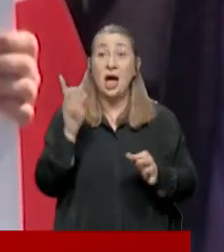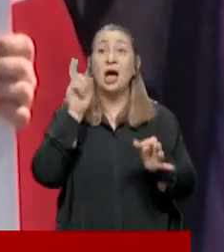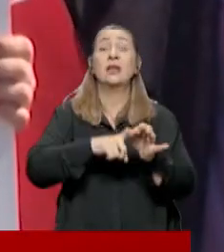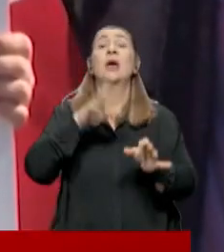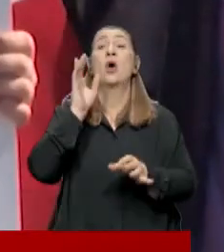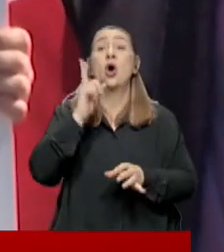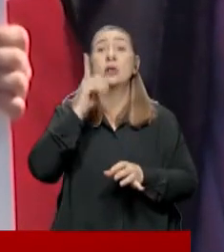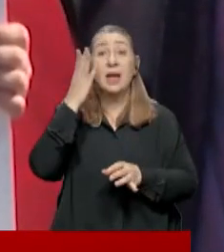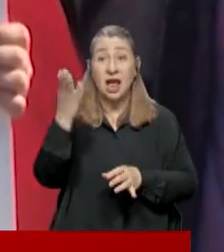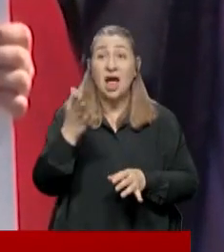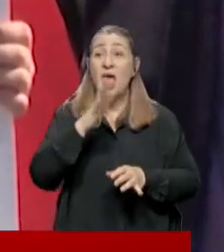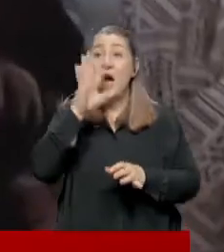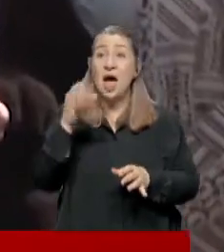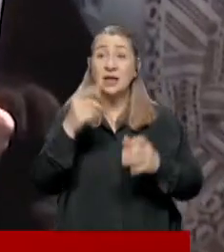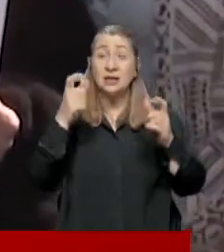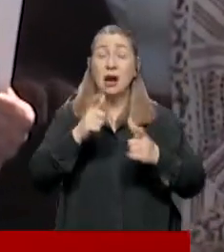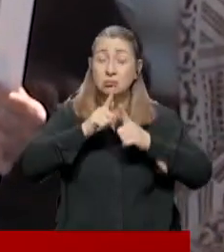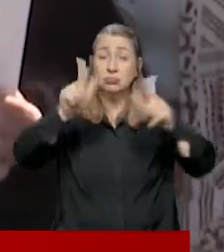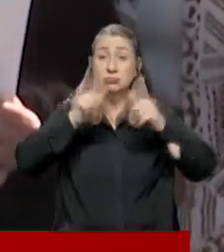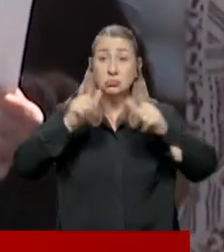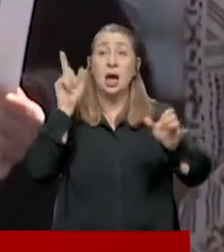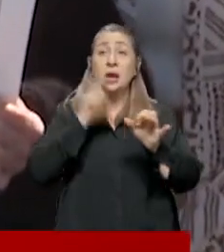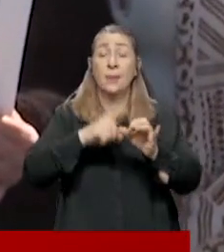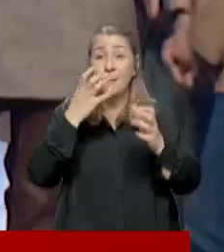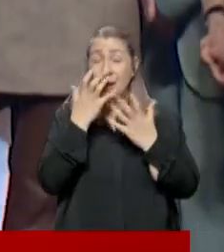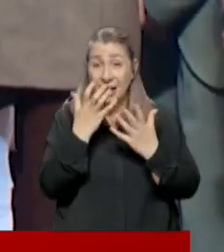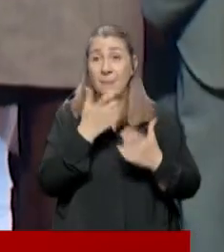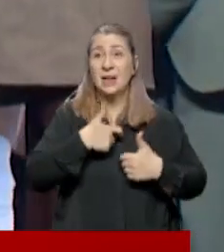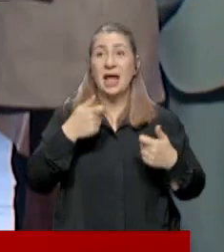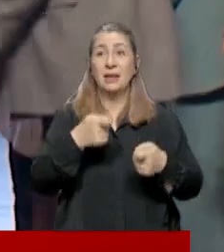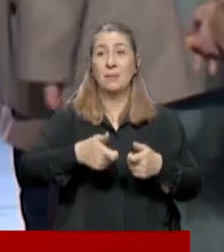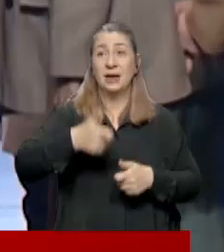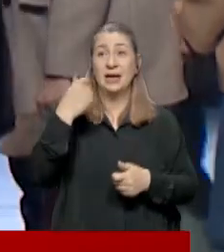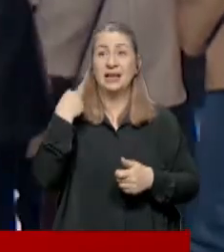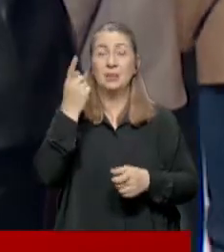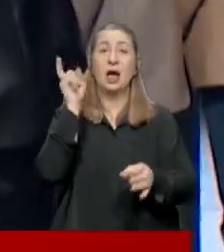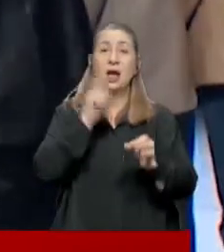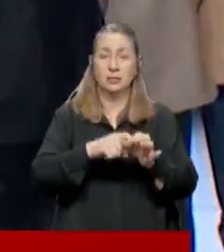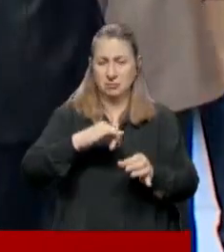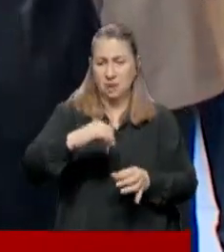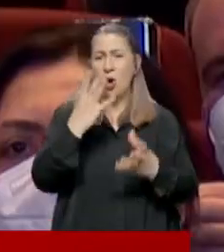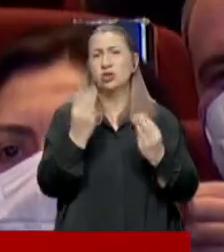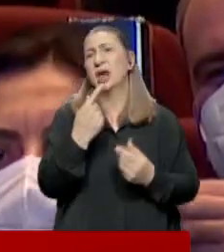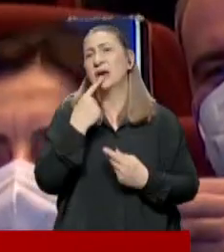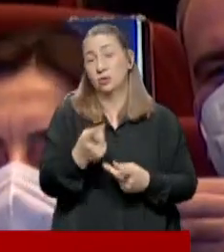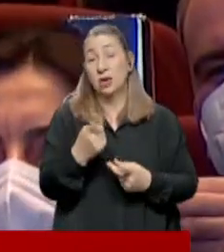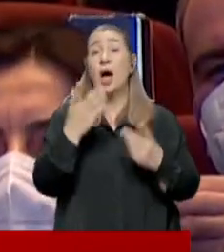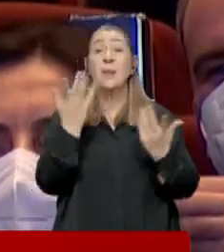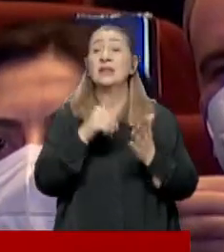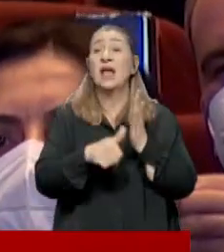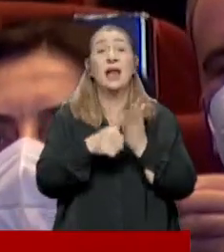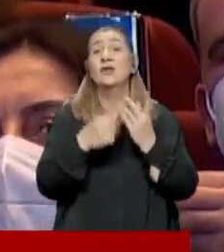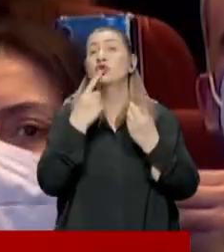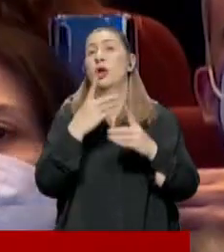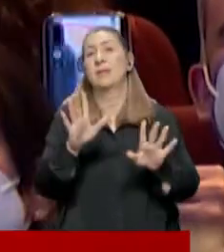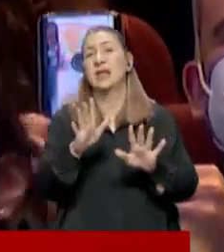atanamayan öğretmenler her adresses yükseltip atama Beklerken Milli Eğitim Bakanı yeni bir atamanın yapılacağını açıkladı ama ne